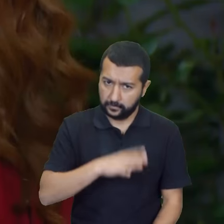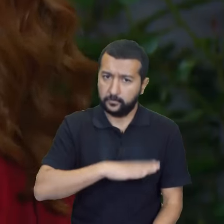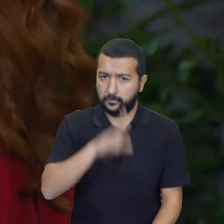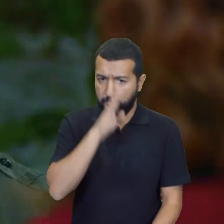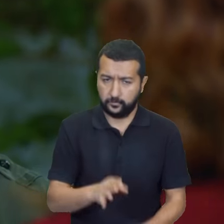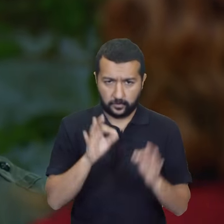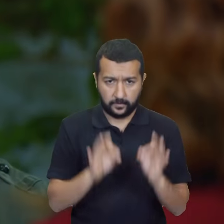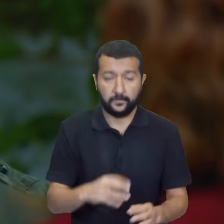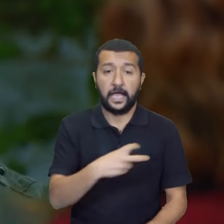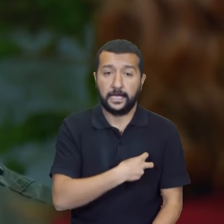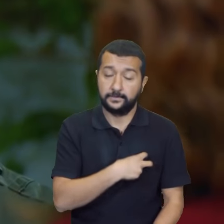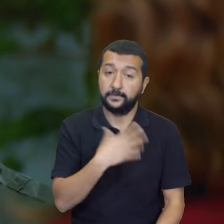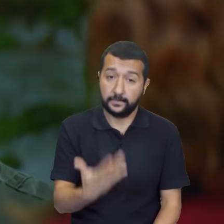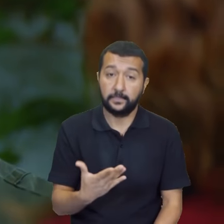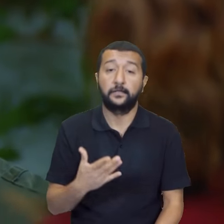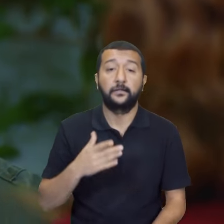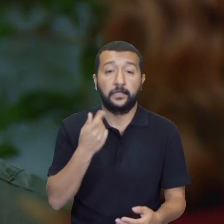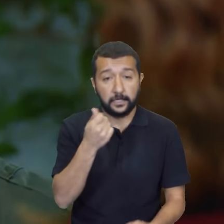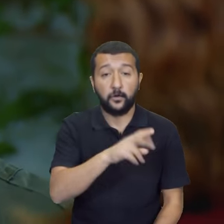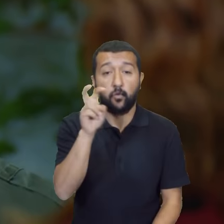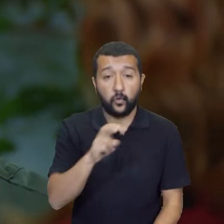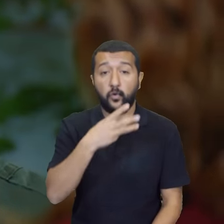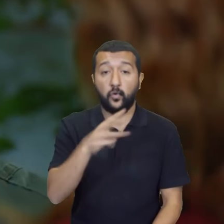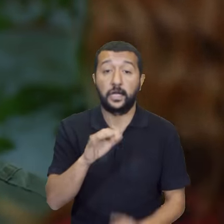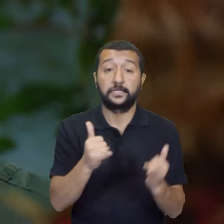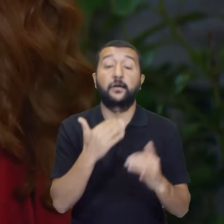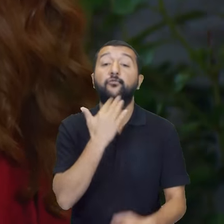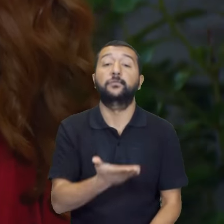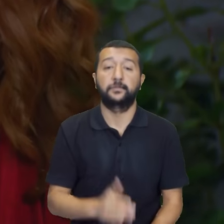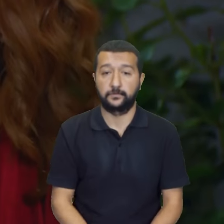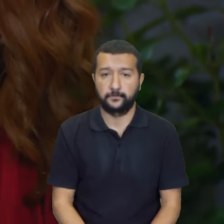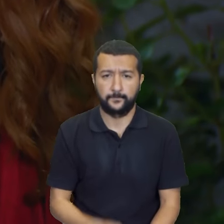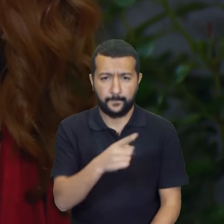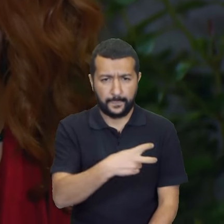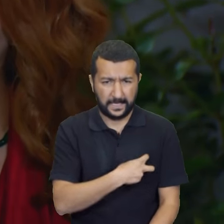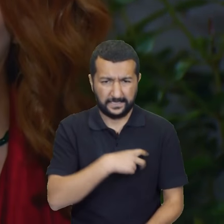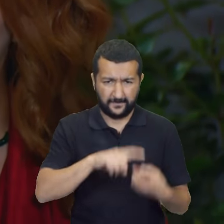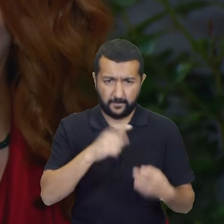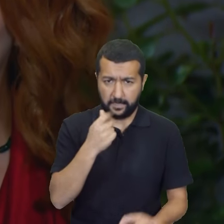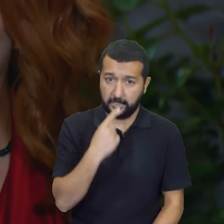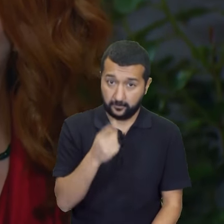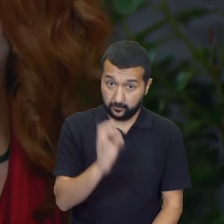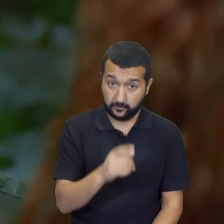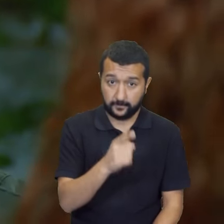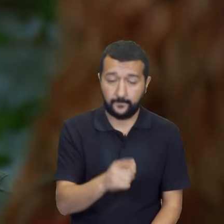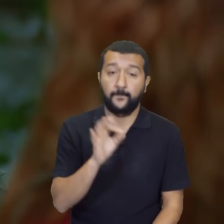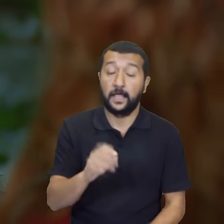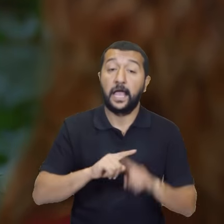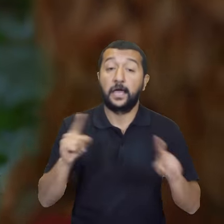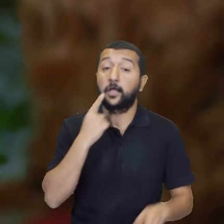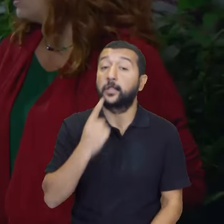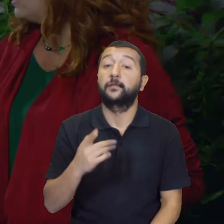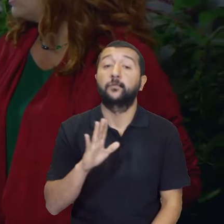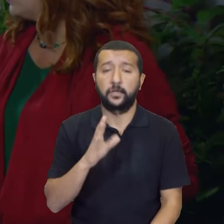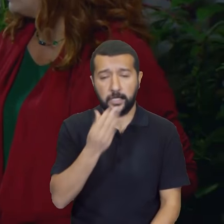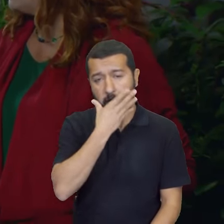ciddi. Aşkla, lirayla, dolarla, euroyla şaka olmaz. Aşkla ve parayla diyorsun yani. Hayır öyle